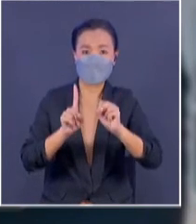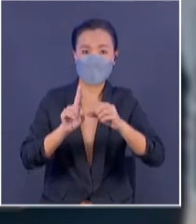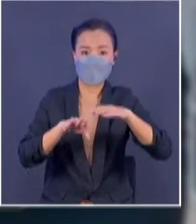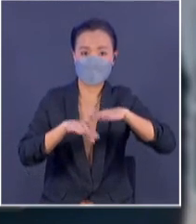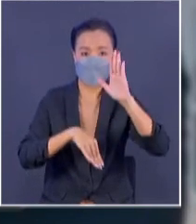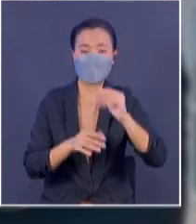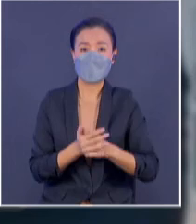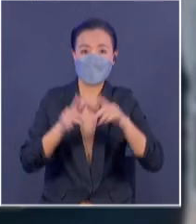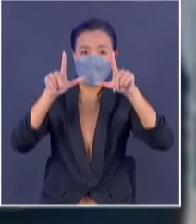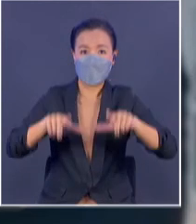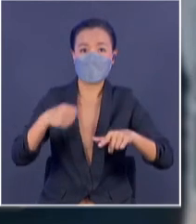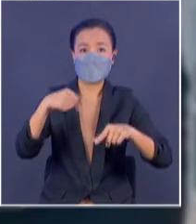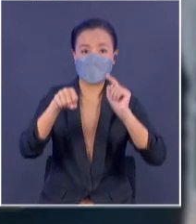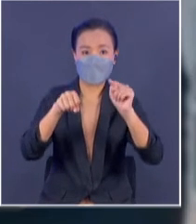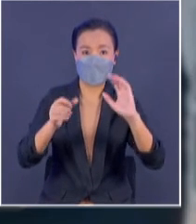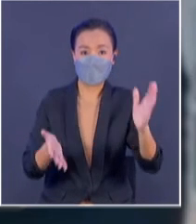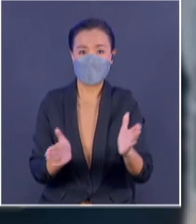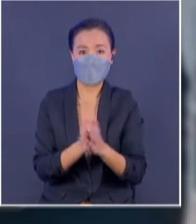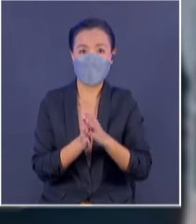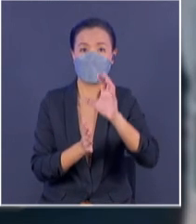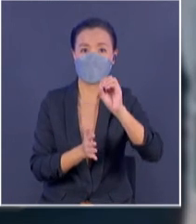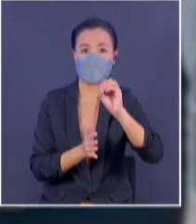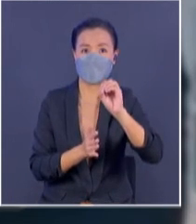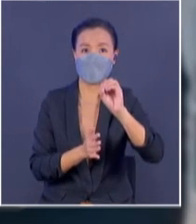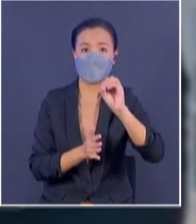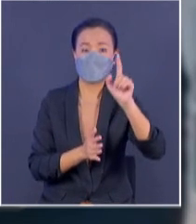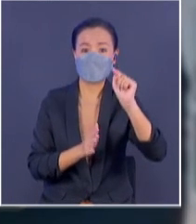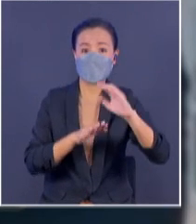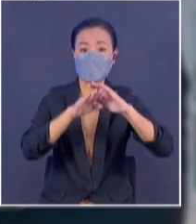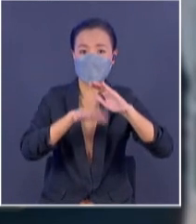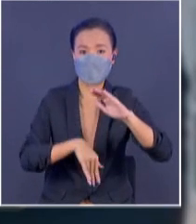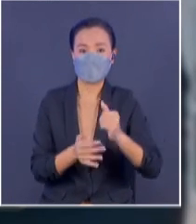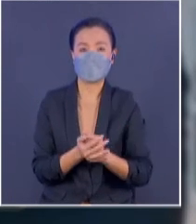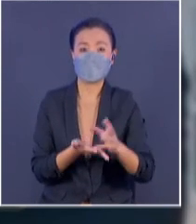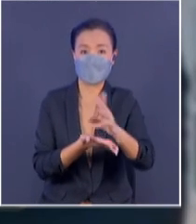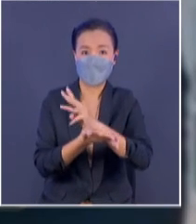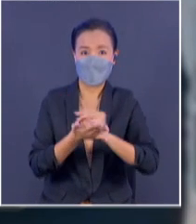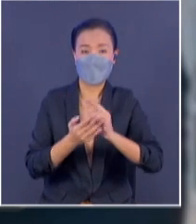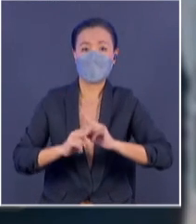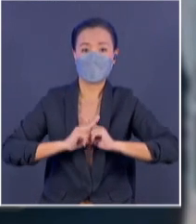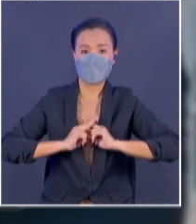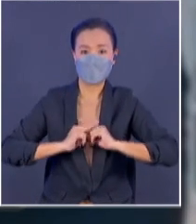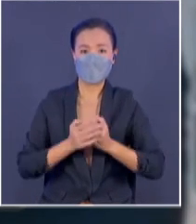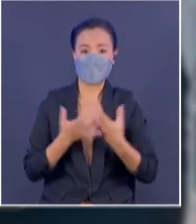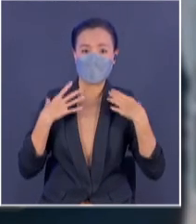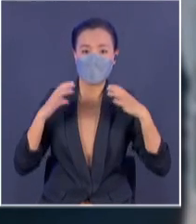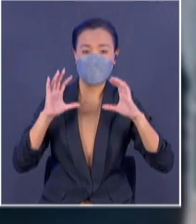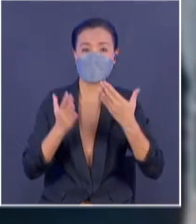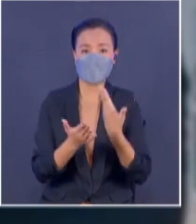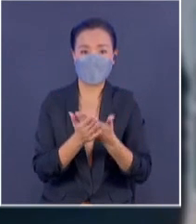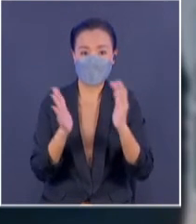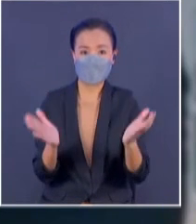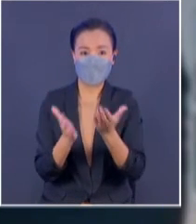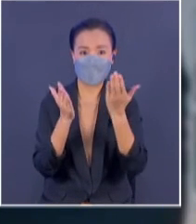ลด 10% สูงสุดรวมกันไม่เกิน 50%ส่วนสถาบันอุดมศึกษาของเอกชนรัฐบาลจะสนับสนุนค่าเล่าเ